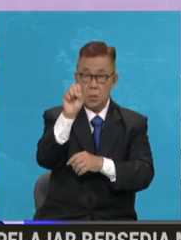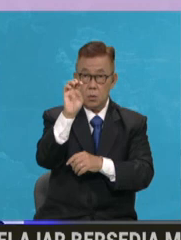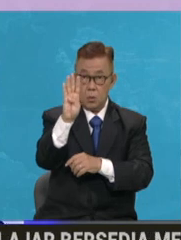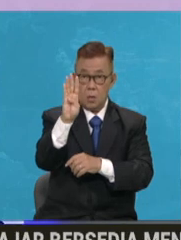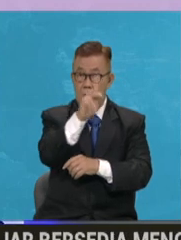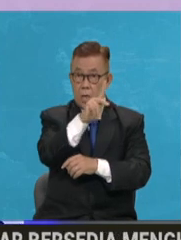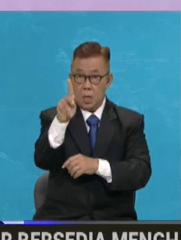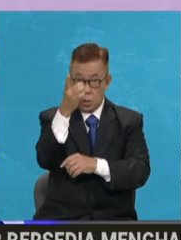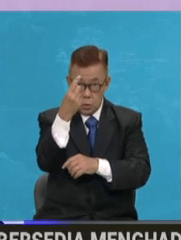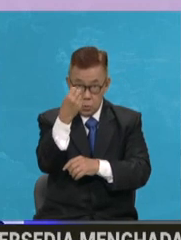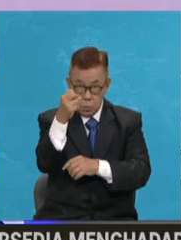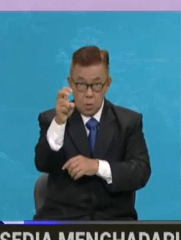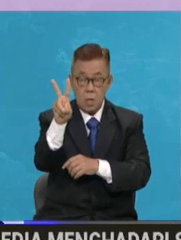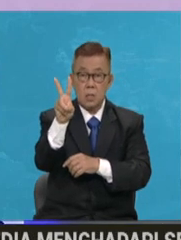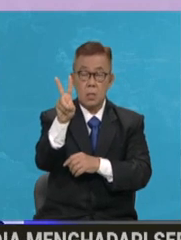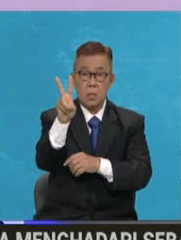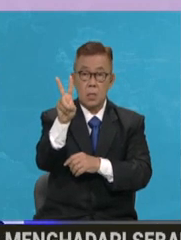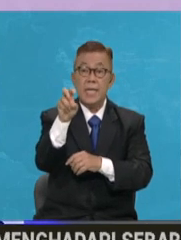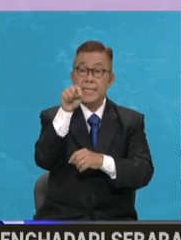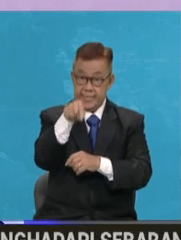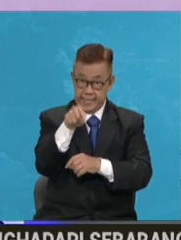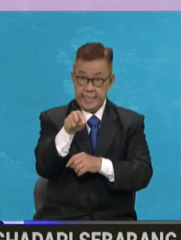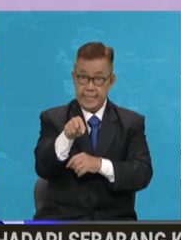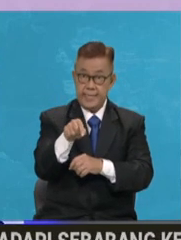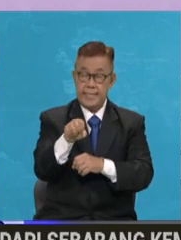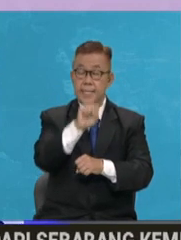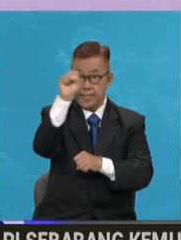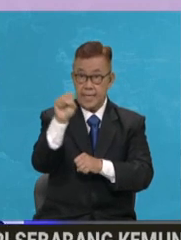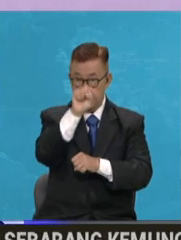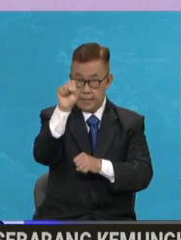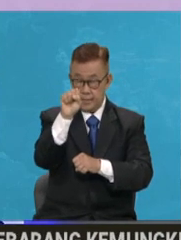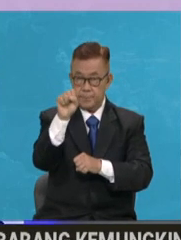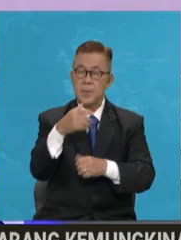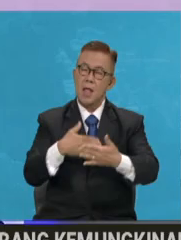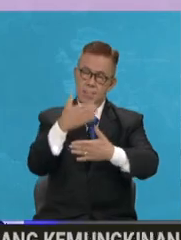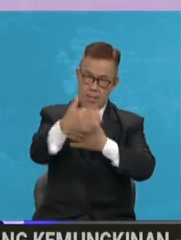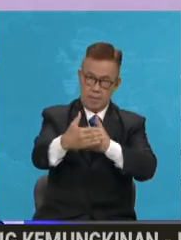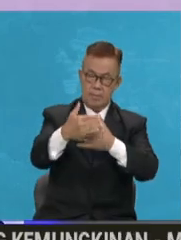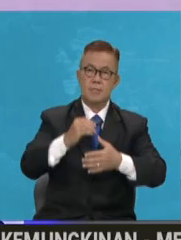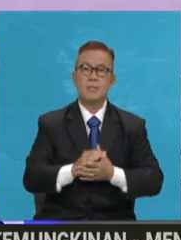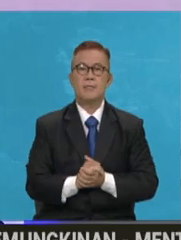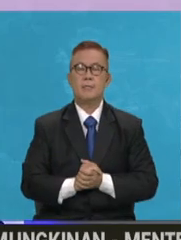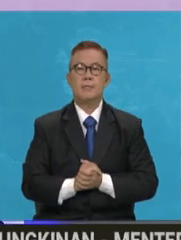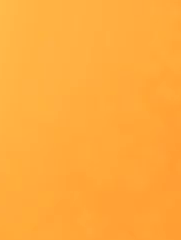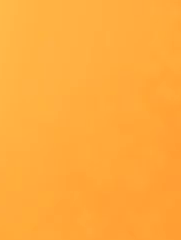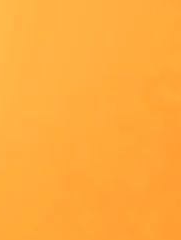ke-12 yang akan diadakan Sabtu ini ikuti bahan beritanya selepas ini